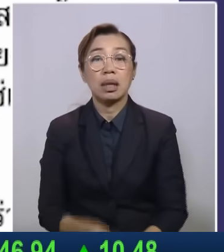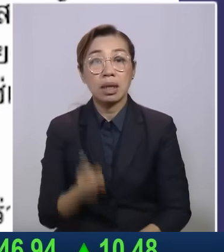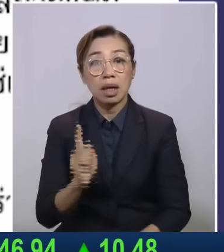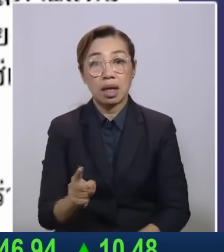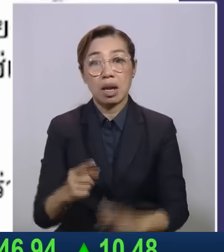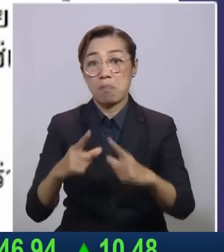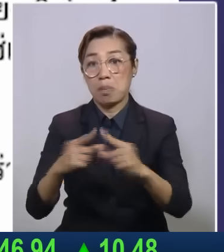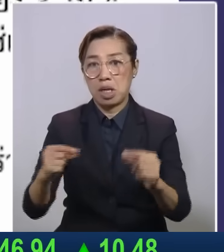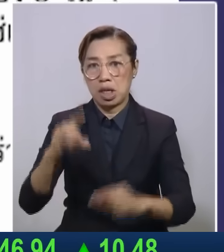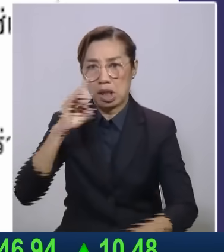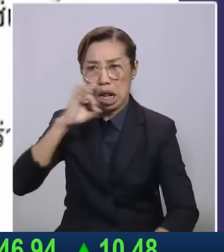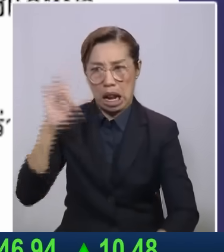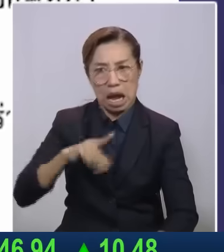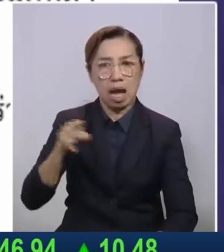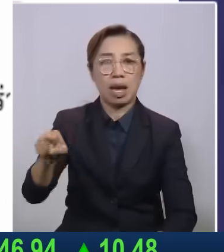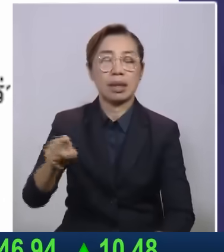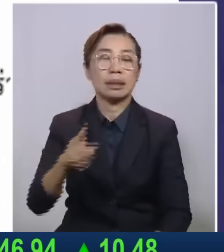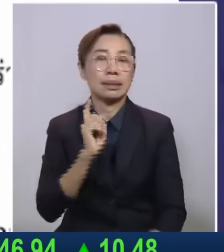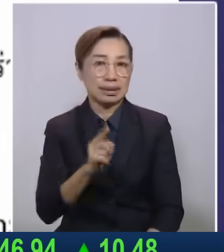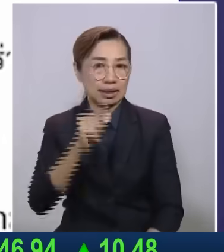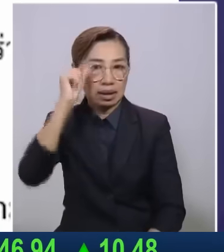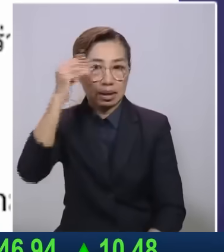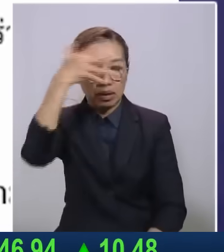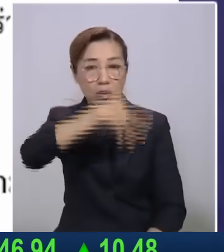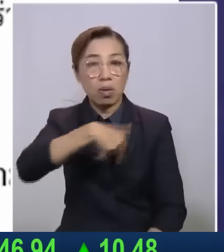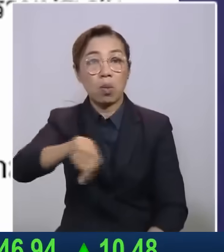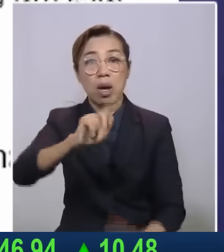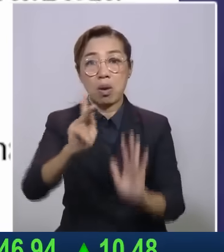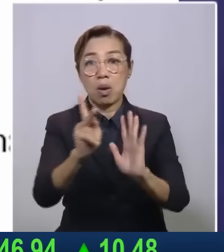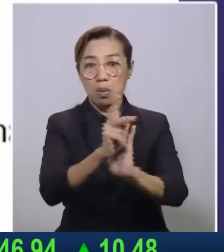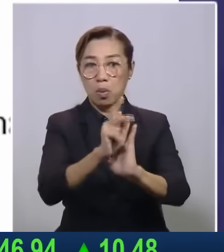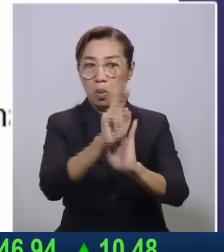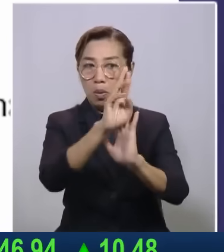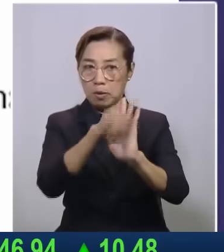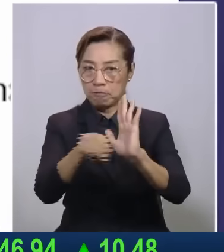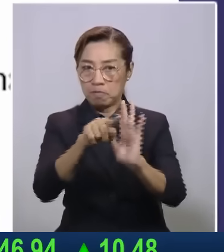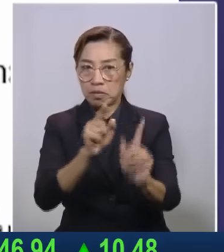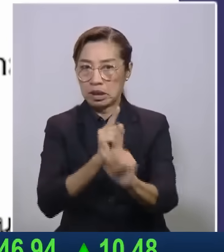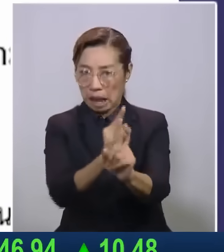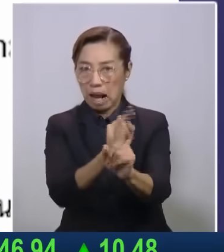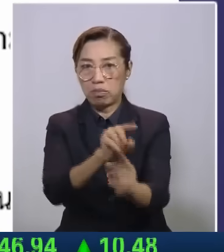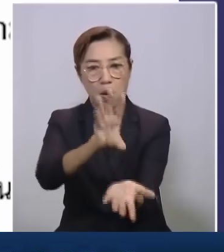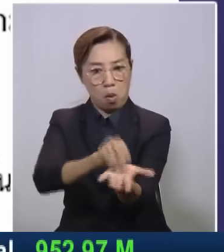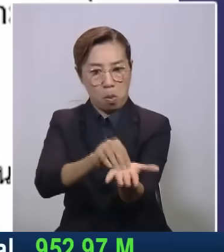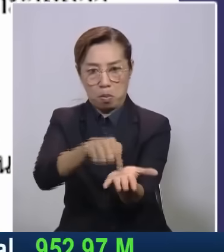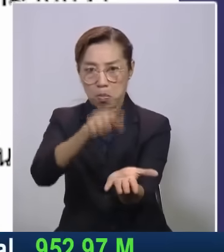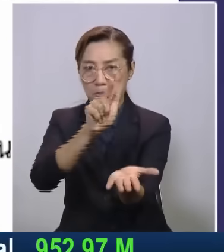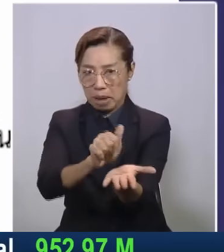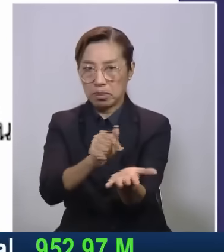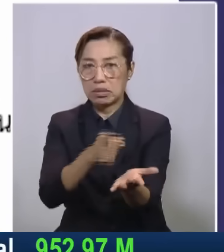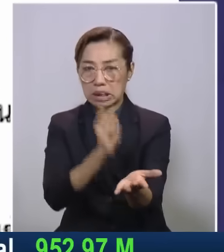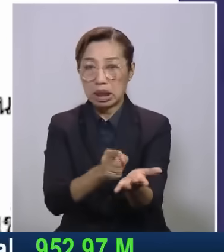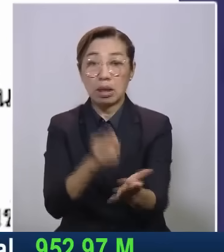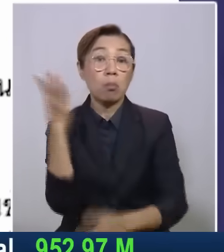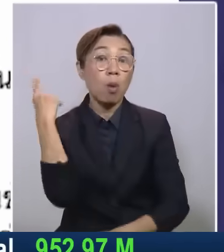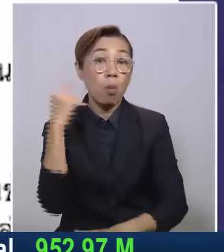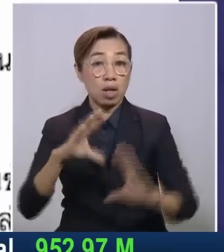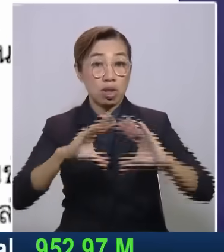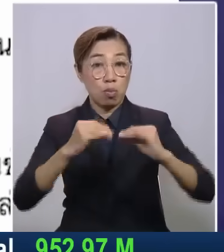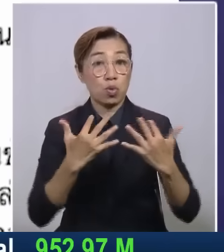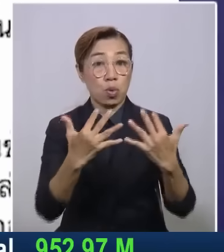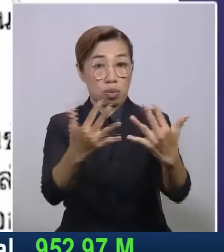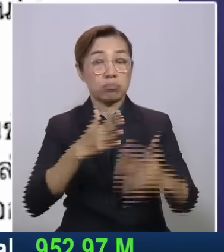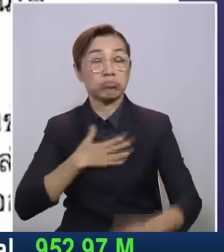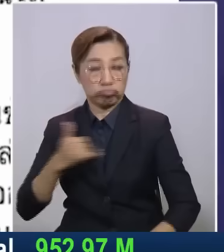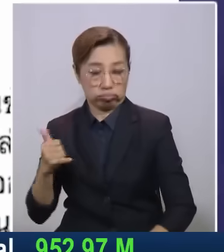หาที่ร้ายแรงมากตัวเองยึดมัั่นในหลักการที่ถูกต้องและข้อเท็จจริงโดยที่ประชุมเมื่อวานนี้ตัวเองได้ลุกขึ้น